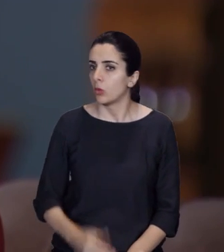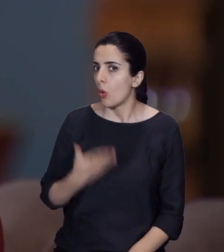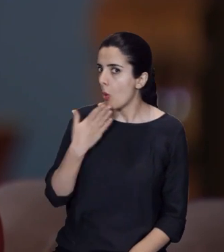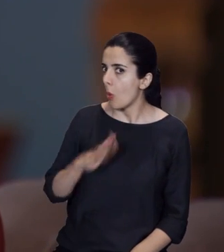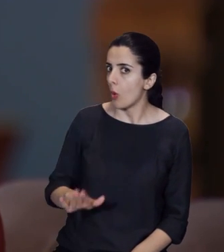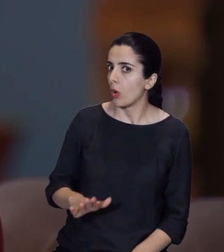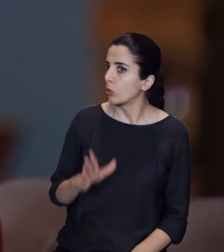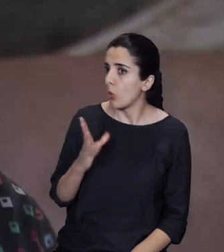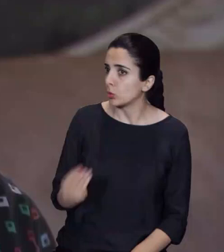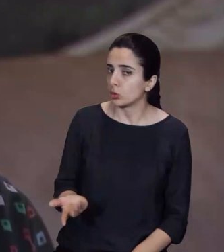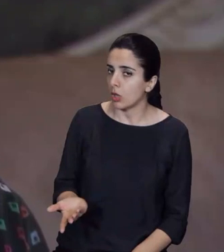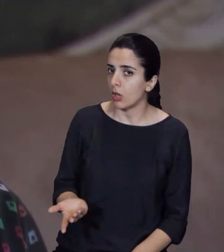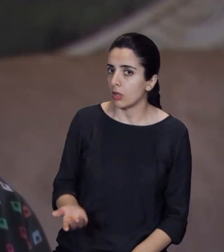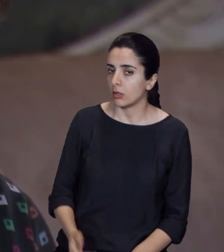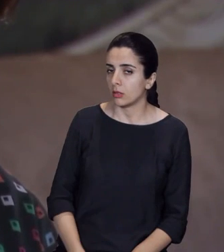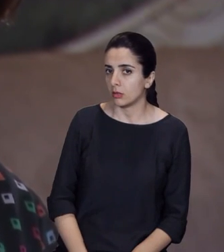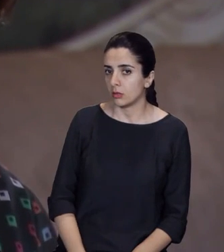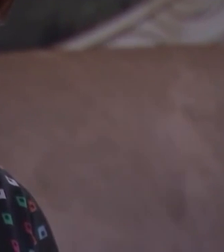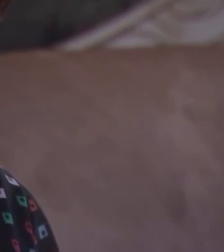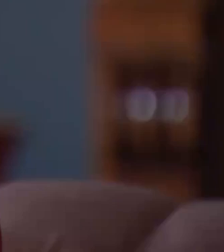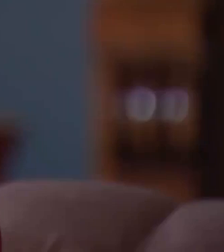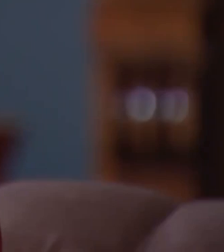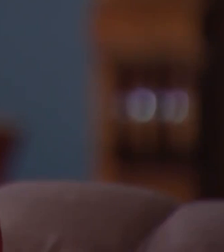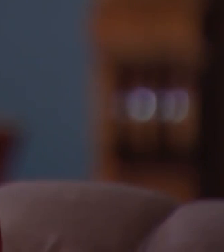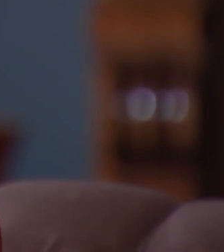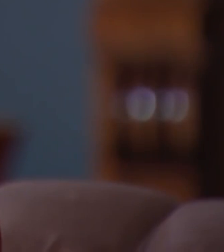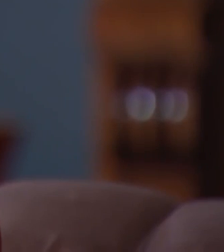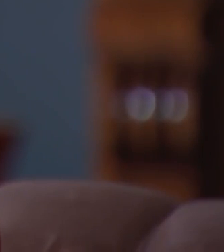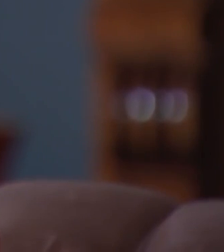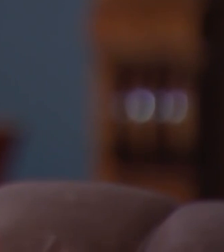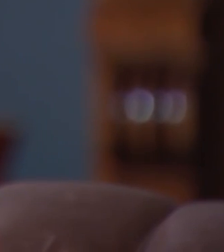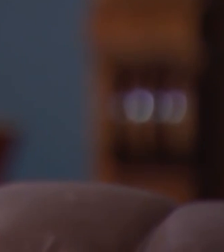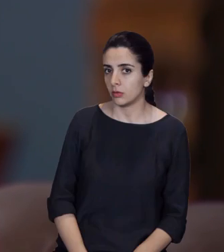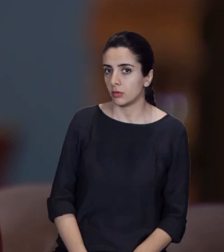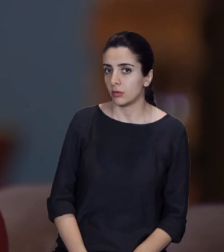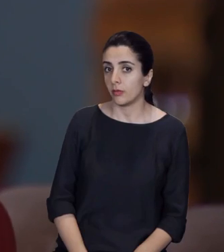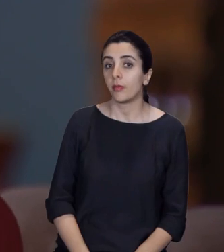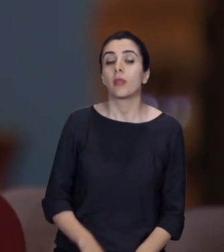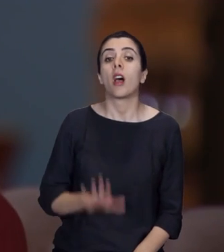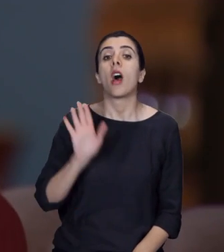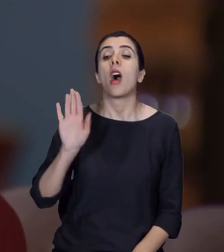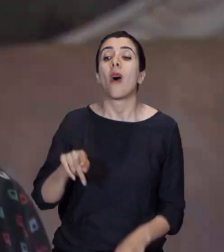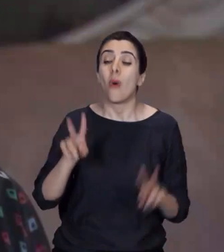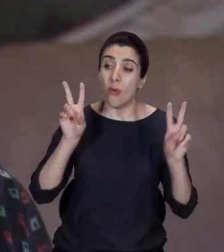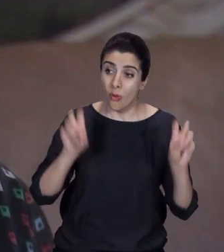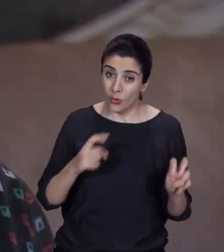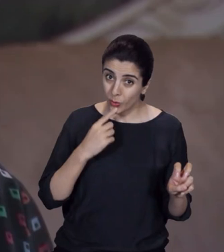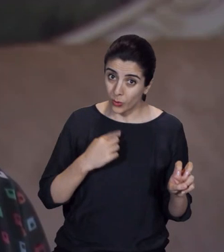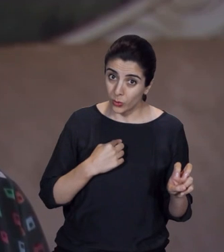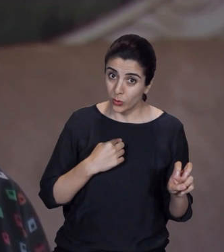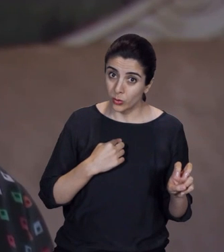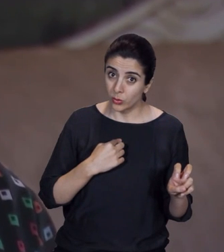yok. Ne olabilir ki? Müzeyyen gözlerini dikti. Bilmem der gibi bakıyor. Ha şu mesele.